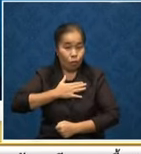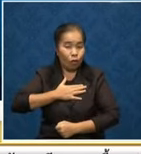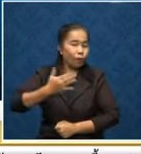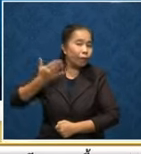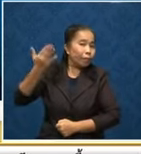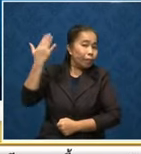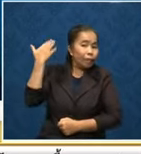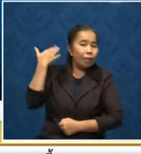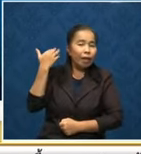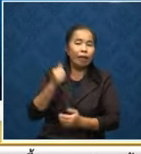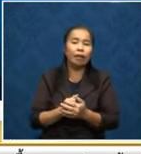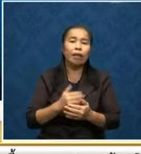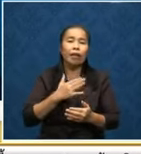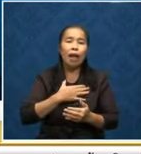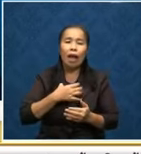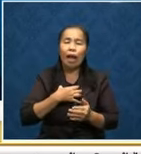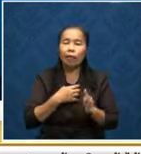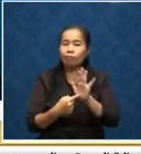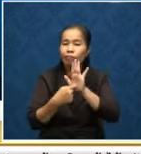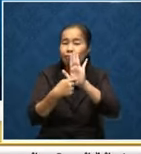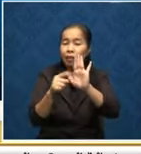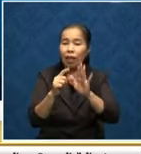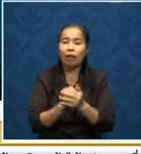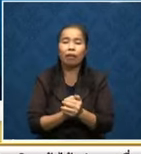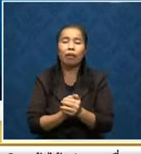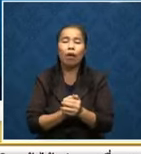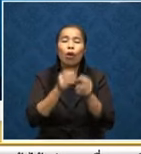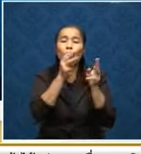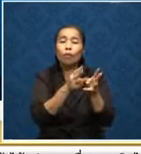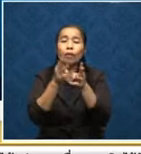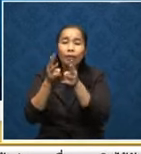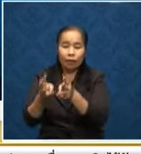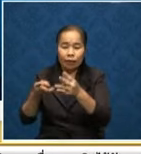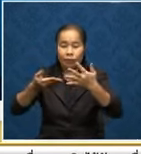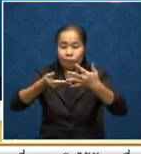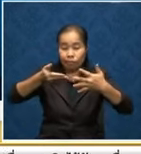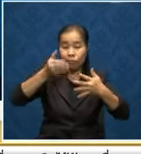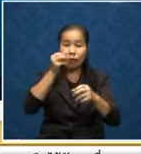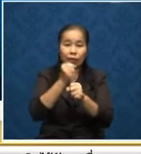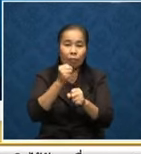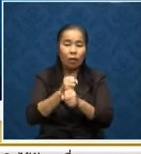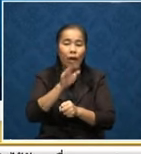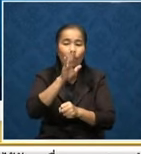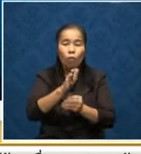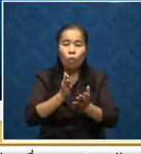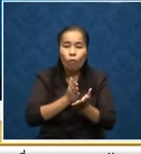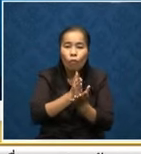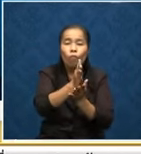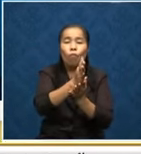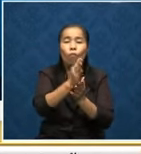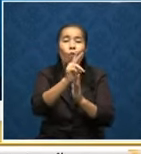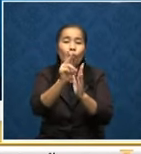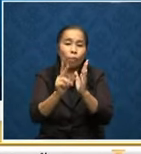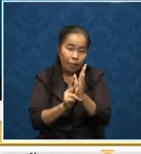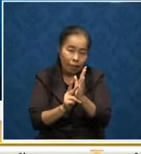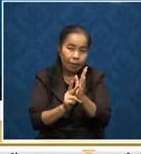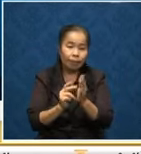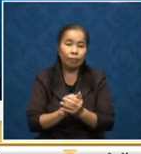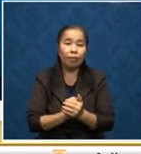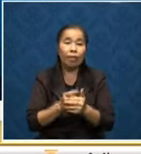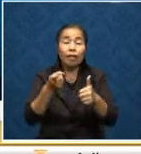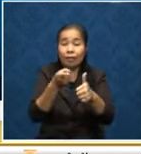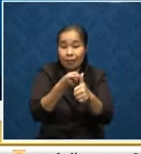มานะครับซึ่งผมอยากจะเน้นย้ำว่าเป็นในเรื่องของกระบวนการในฝ่ายนิติบัญญัตินะครับพยายามจะพอยไปที่เรื่องของกระบวนการประเด็นแรก